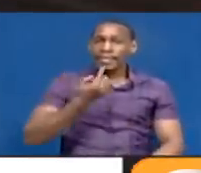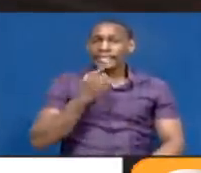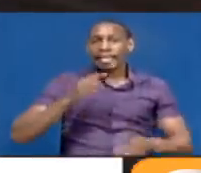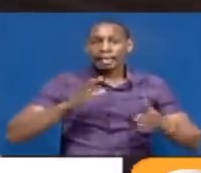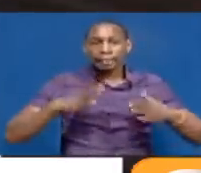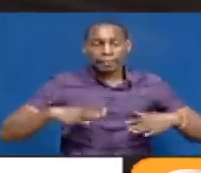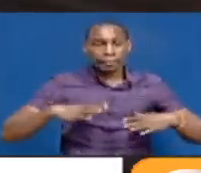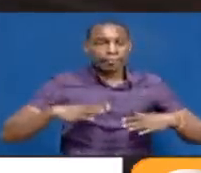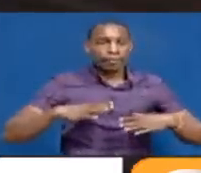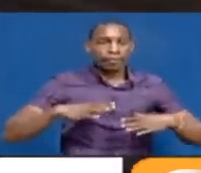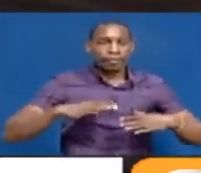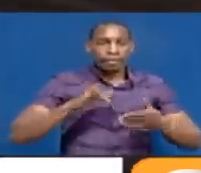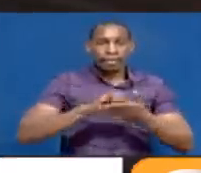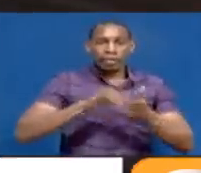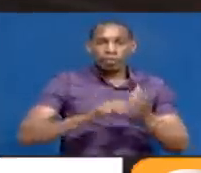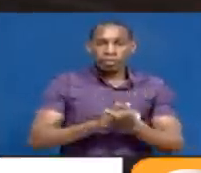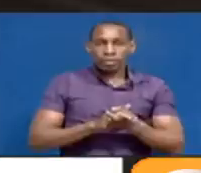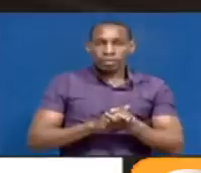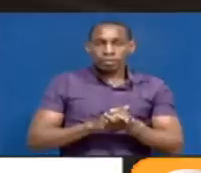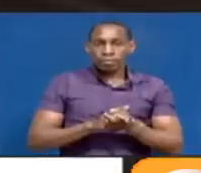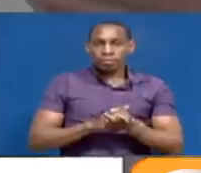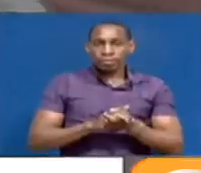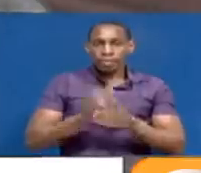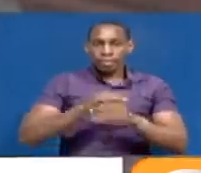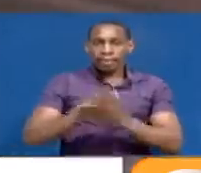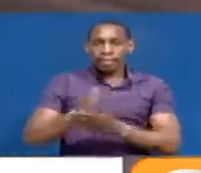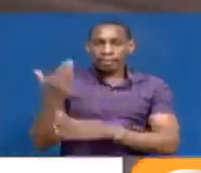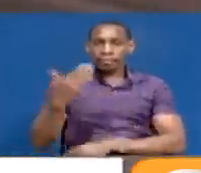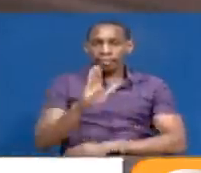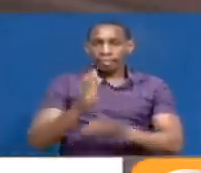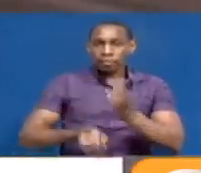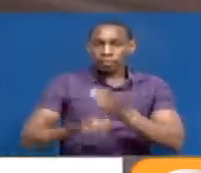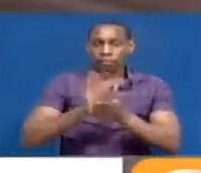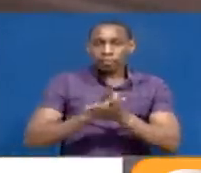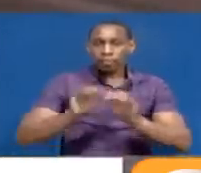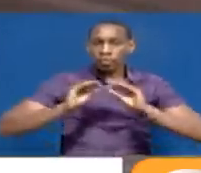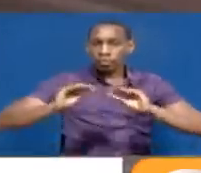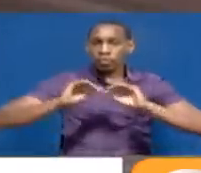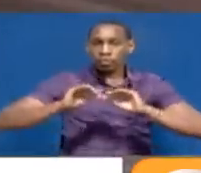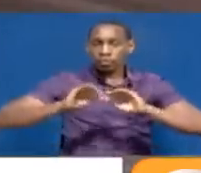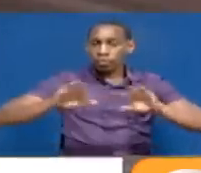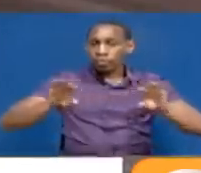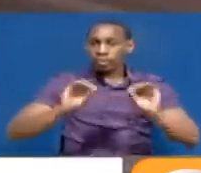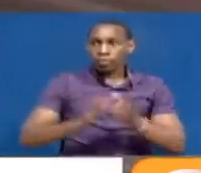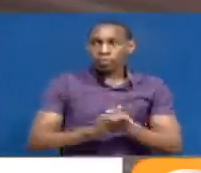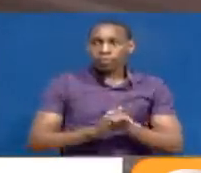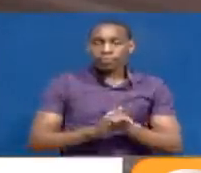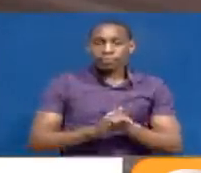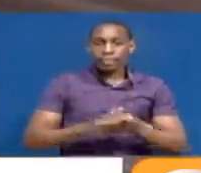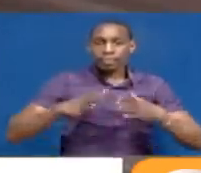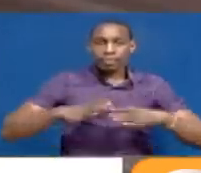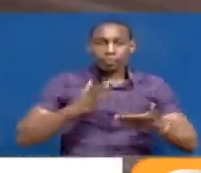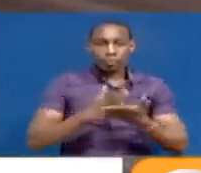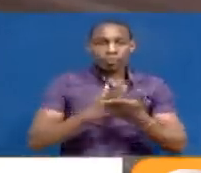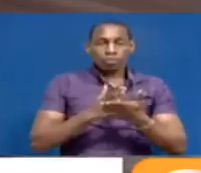watu, papa akizaliwa hafundishwi kuoga. Binadamu sisi wote tunaweza kuwa na udhaifu, because that is